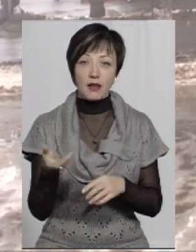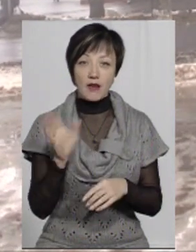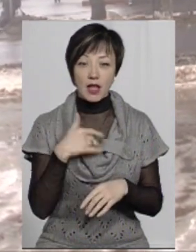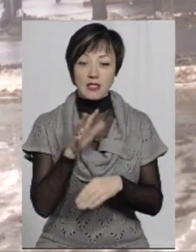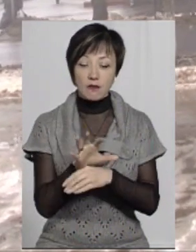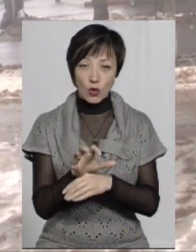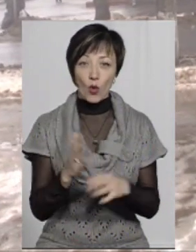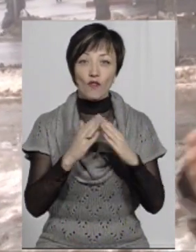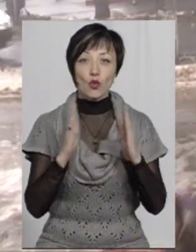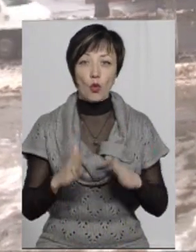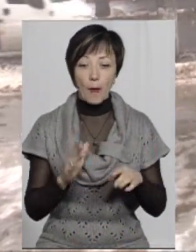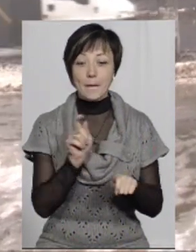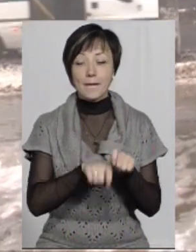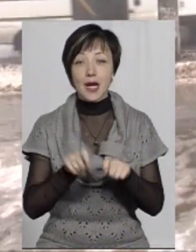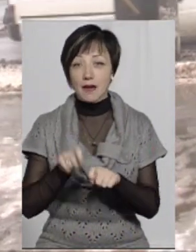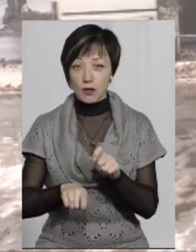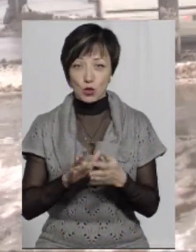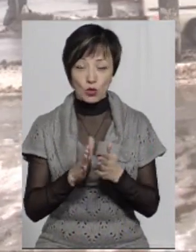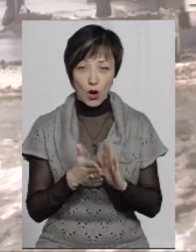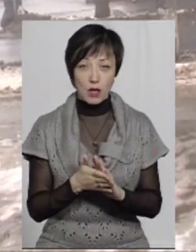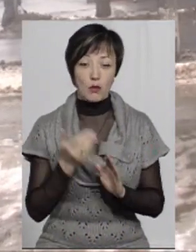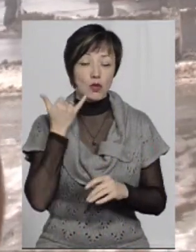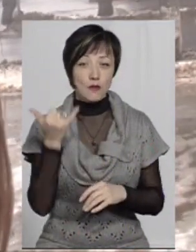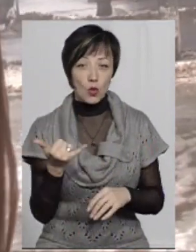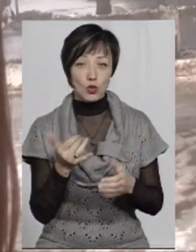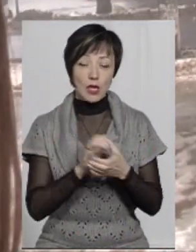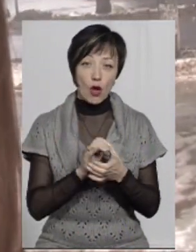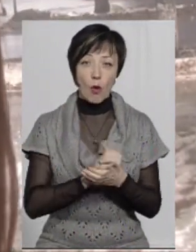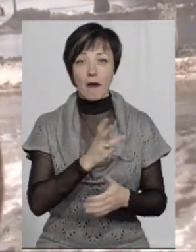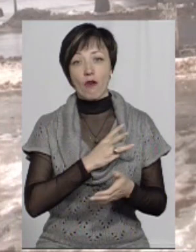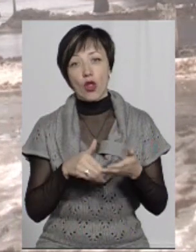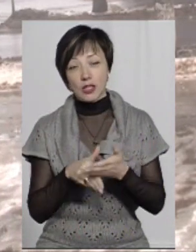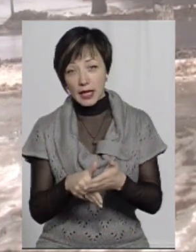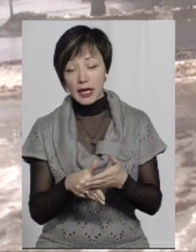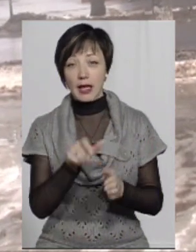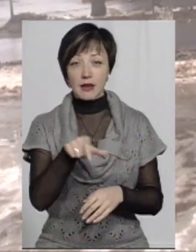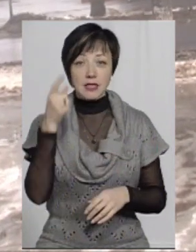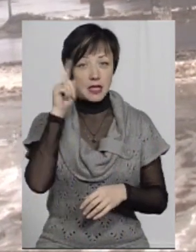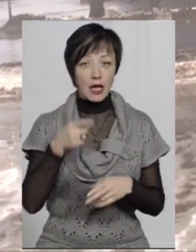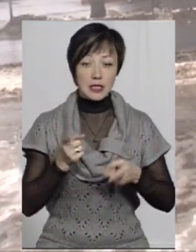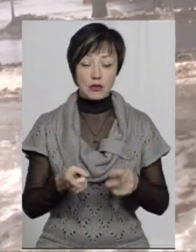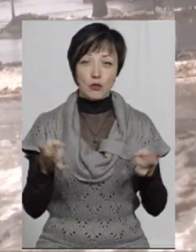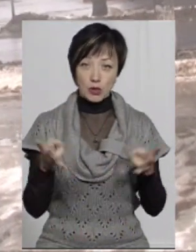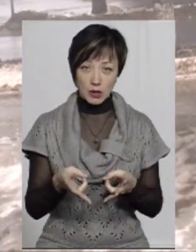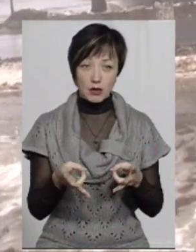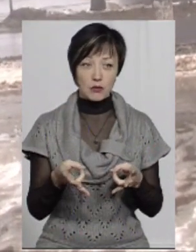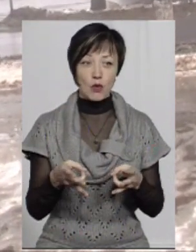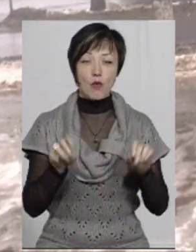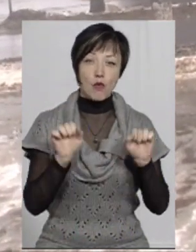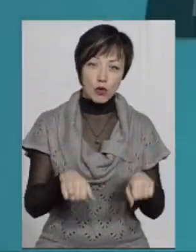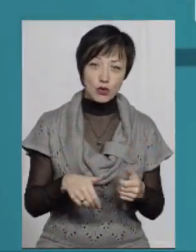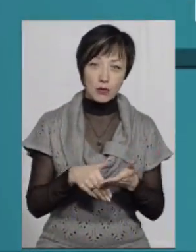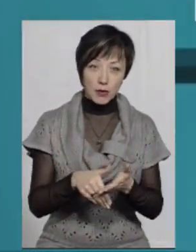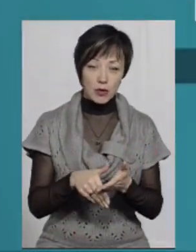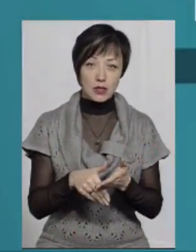я сфотографую, я вдома промоніторю ситуацію, позвоню до знайомих волонтерів, знаю дійсно потребу, можу